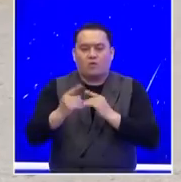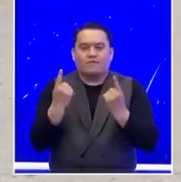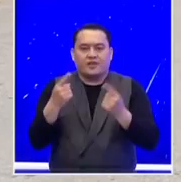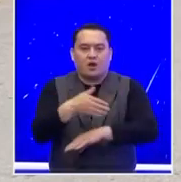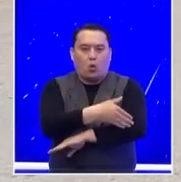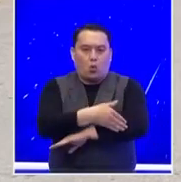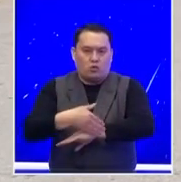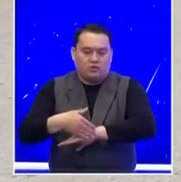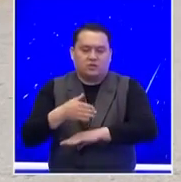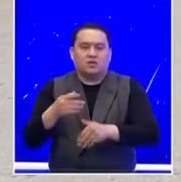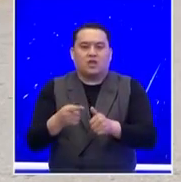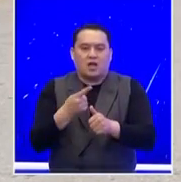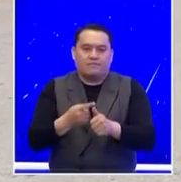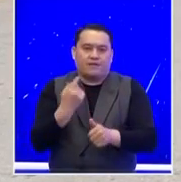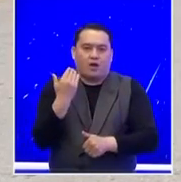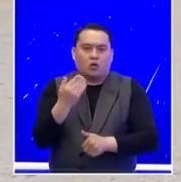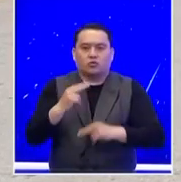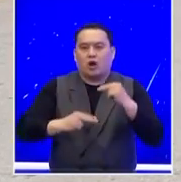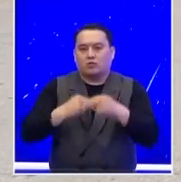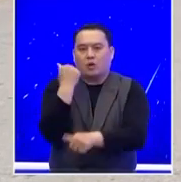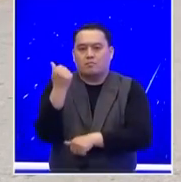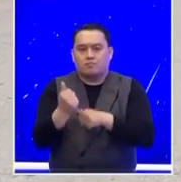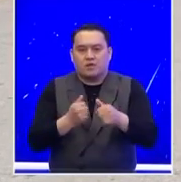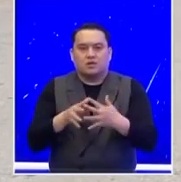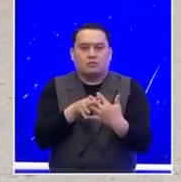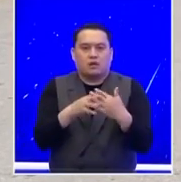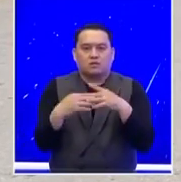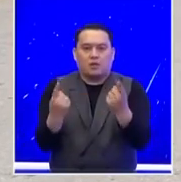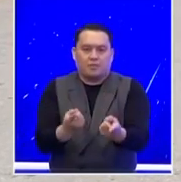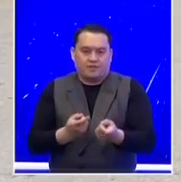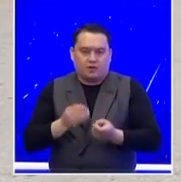великого казахского мыслителя. Для строительных работ привлекут местное население.